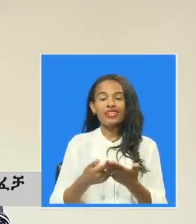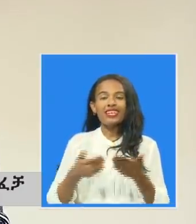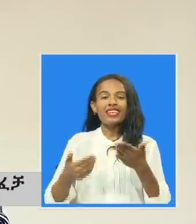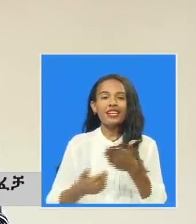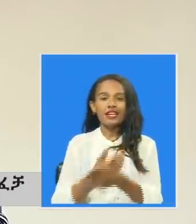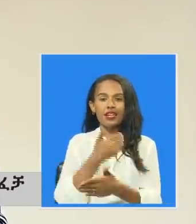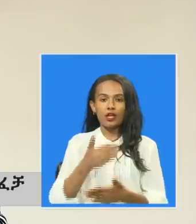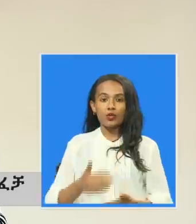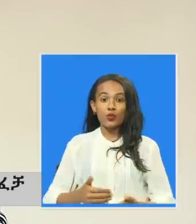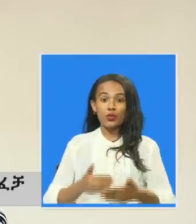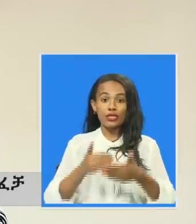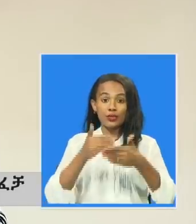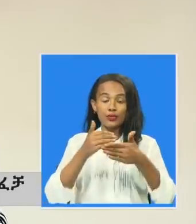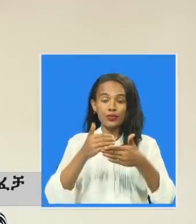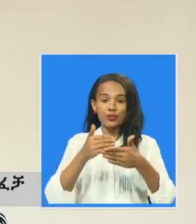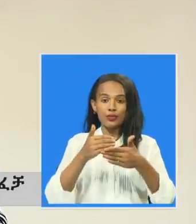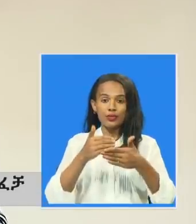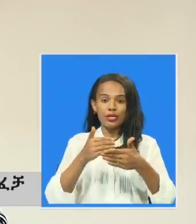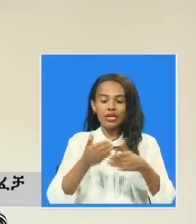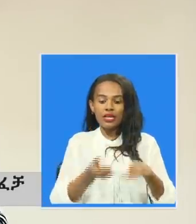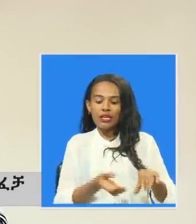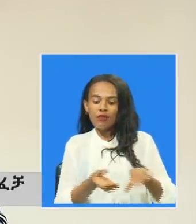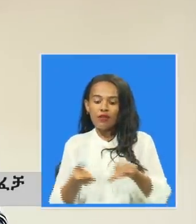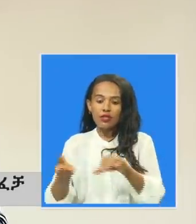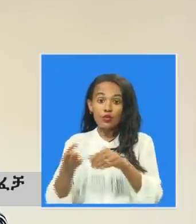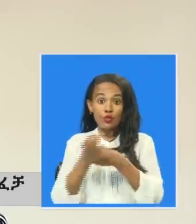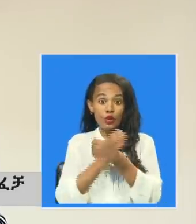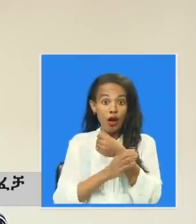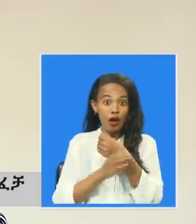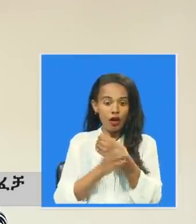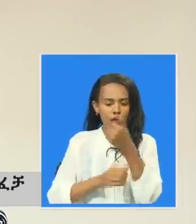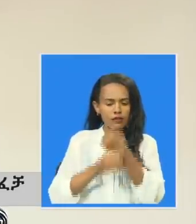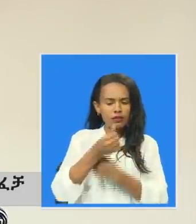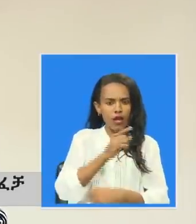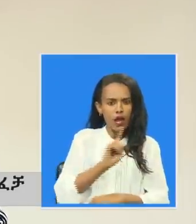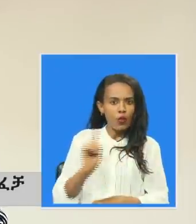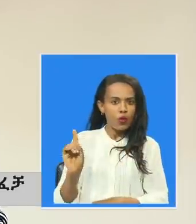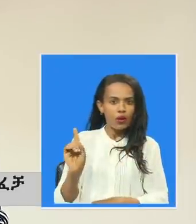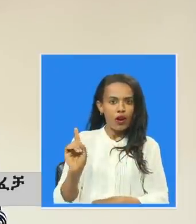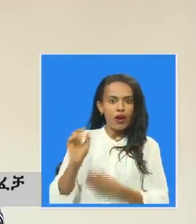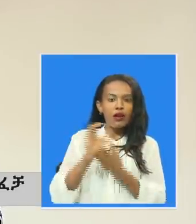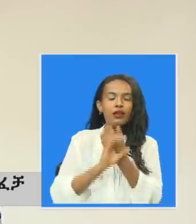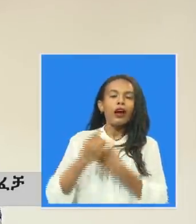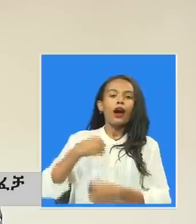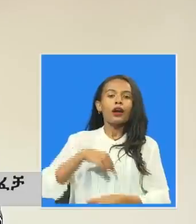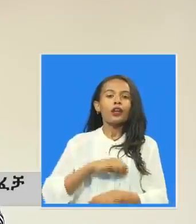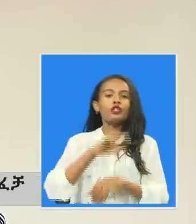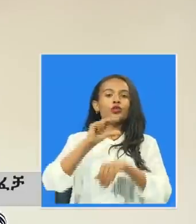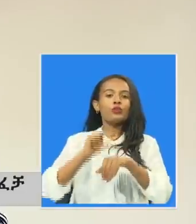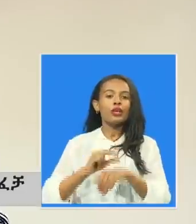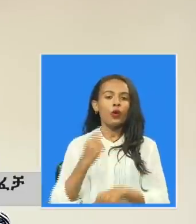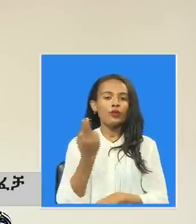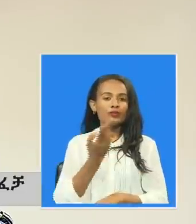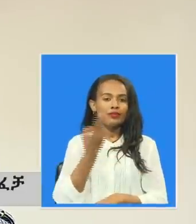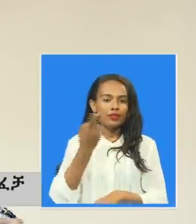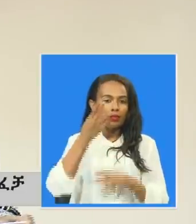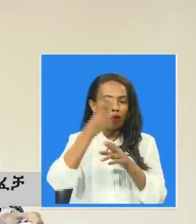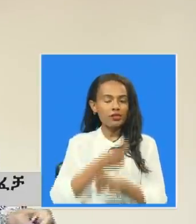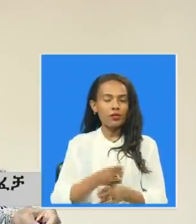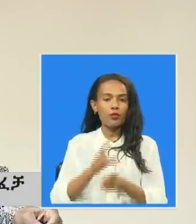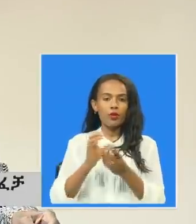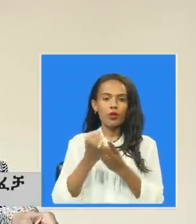የህዳሴው ግድብ የተፋሰሱን ሀገራት ሳይጎዳ የሀገራችንን ብሔራዊ ጥቅም ባስከበረ